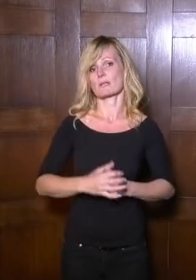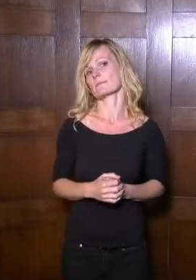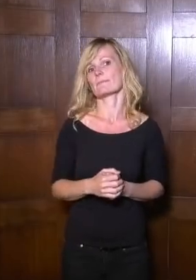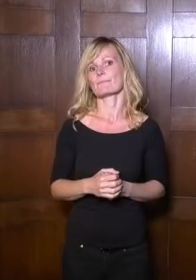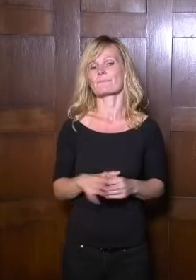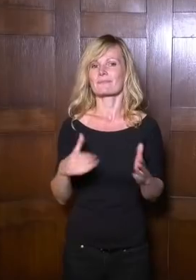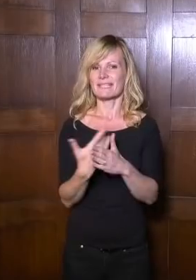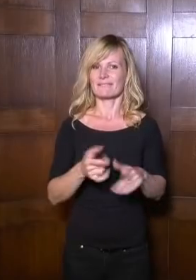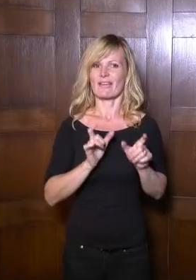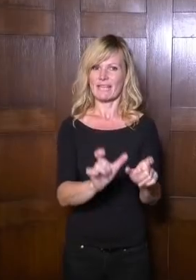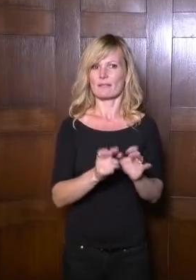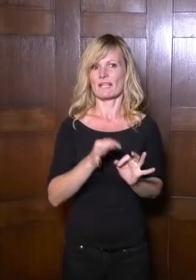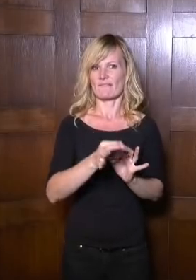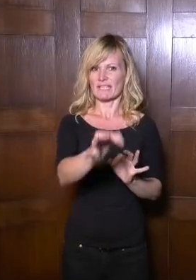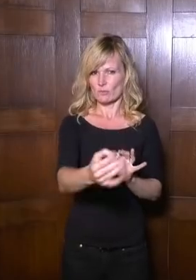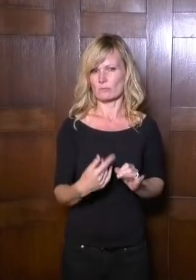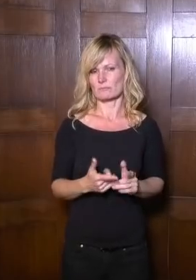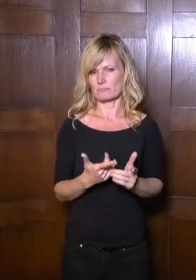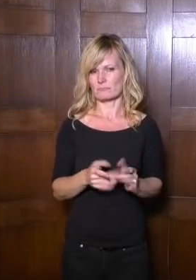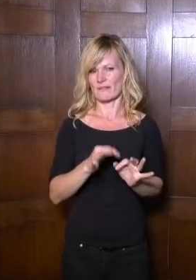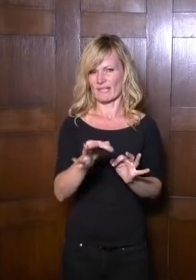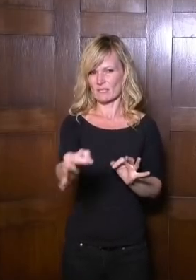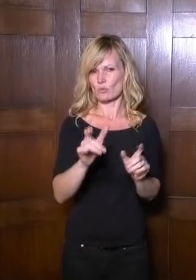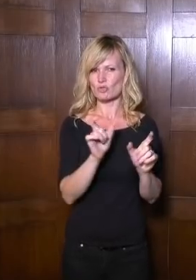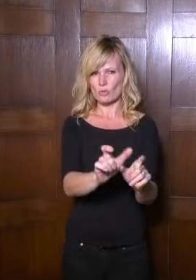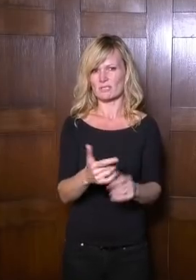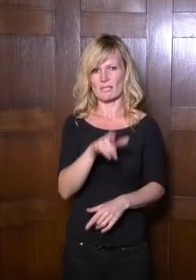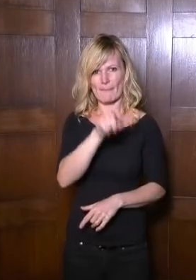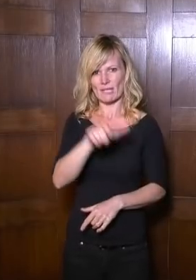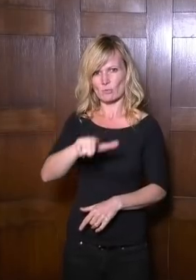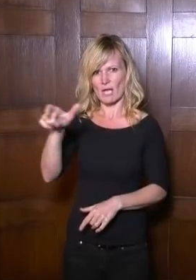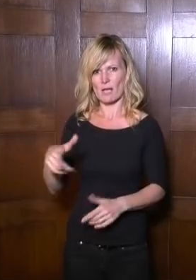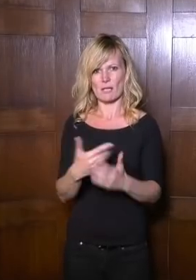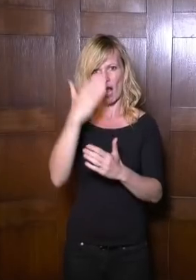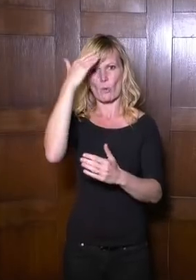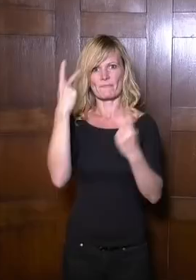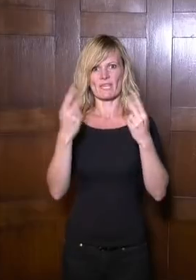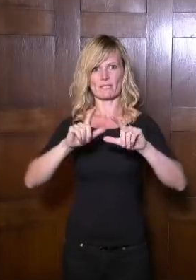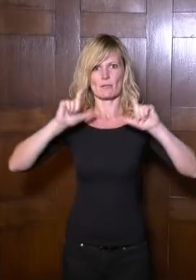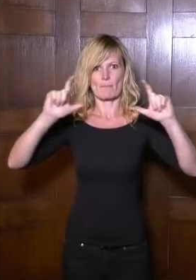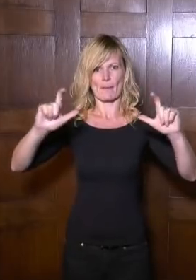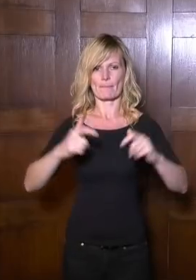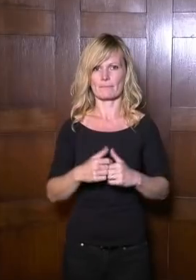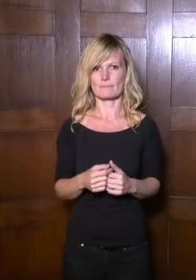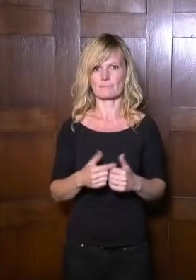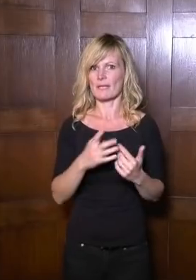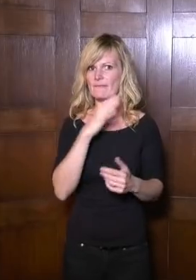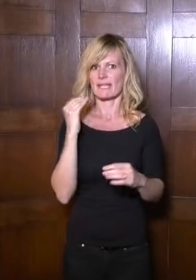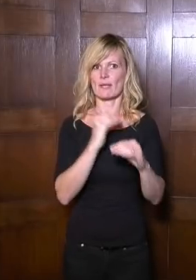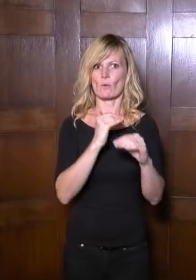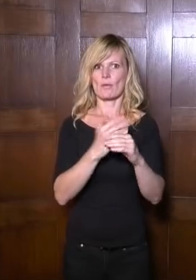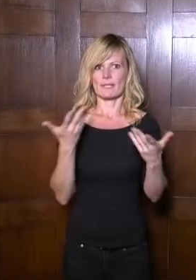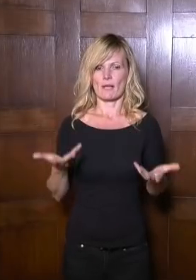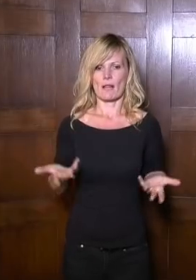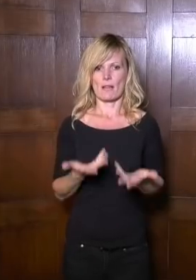Verhindern von Infektionen und dieser Infektionsschutz von Personal stand halt im Vordergrund. Ne? Und jetzt viele Kollegen dastehen mit einem nicht geleisteten